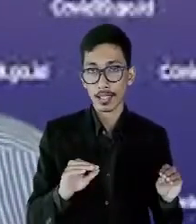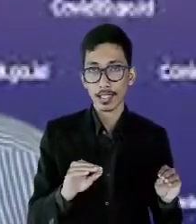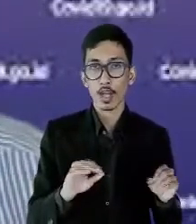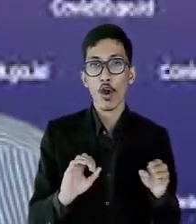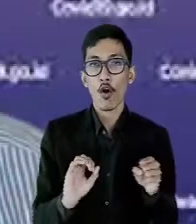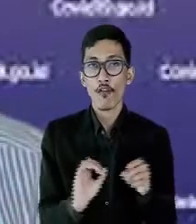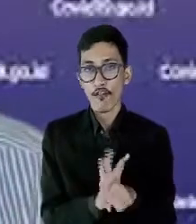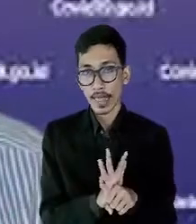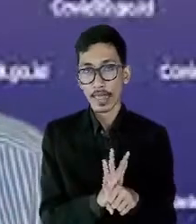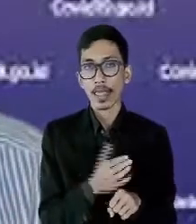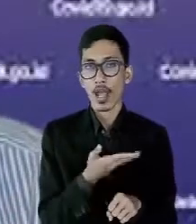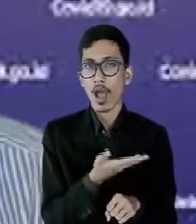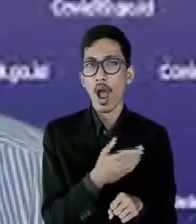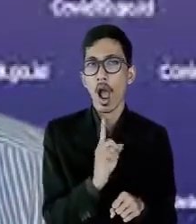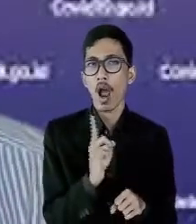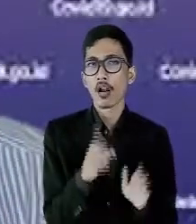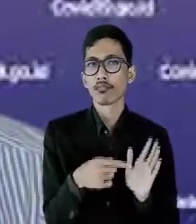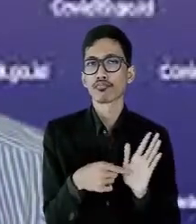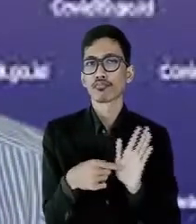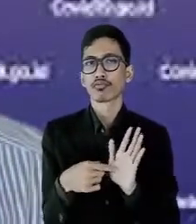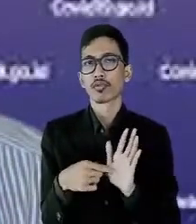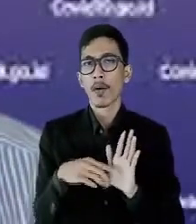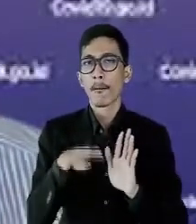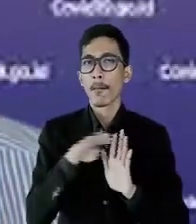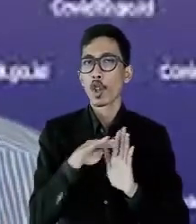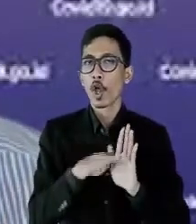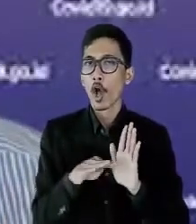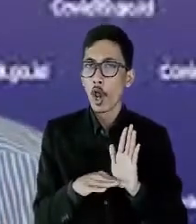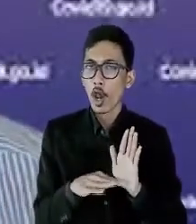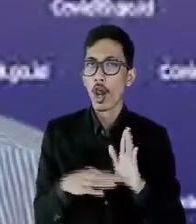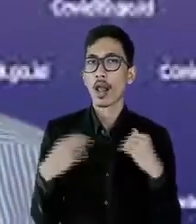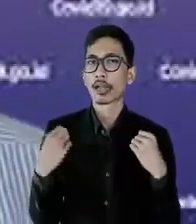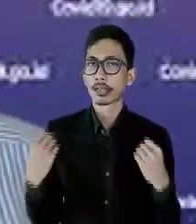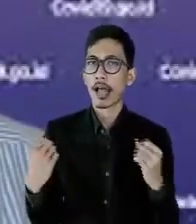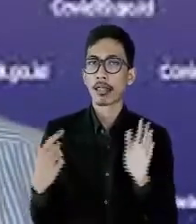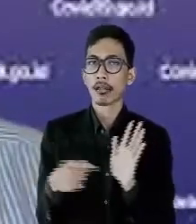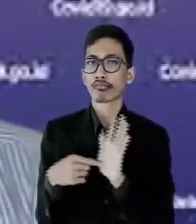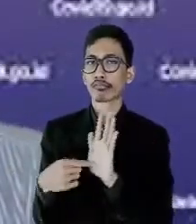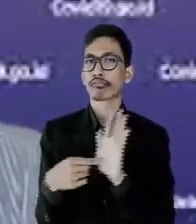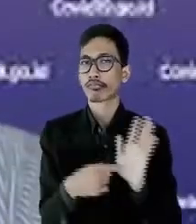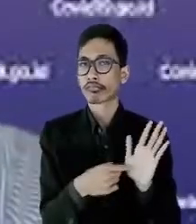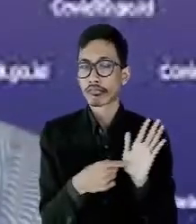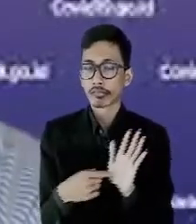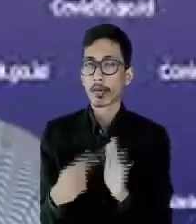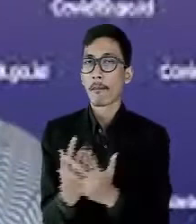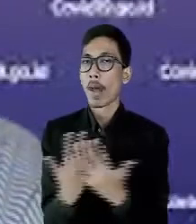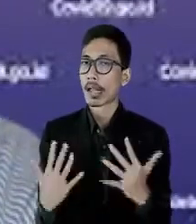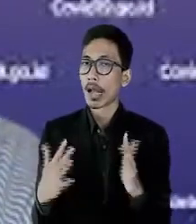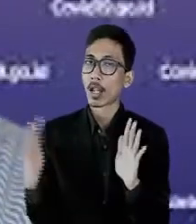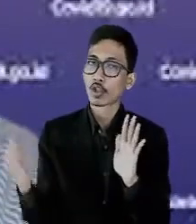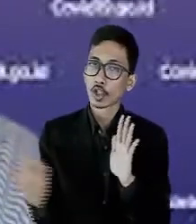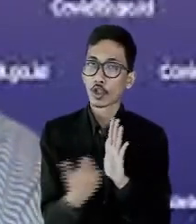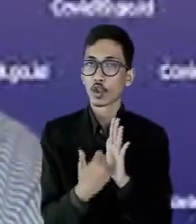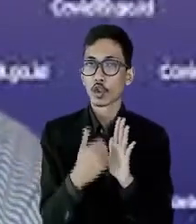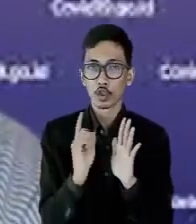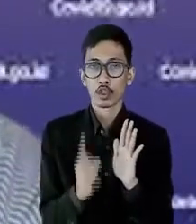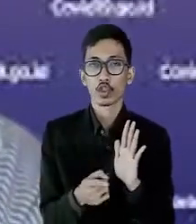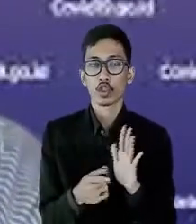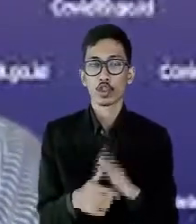sudah mengeluarkan pedoman untuk protokol kesehatan COVID-19 selama penyelenggaraan PON 20